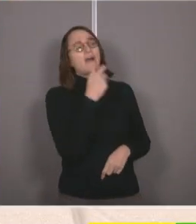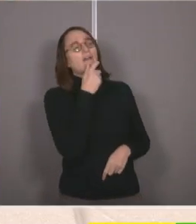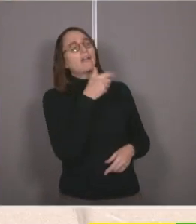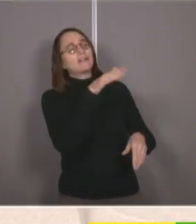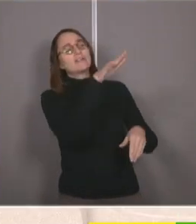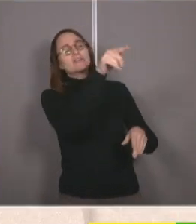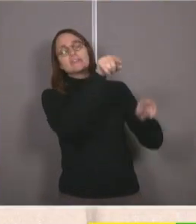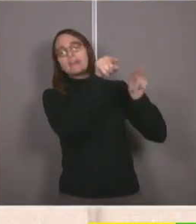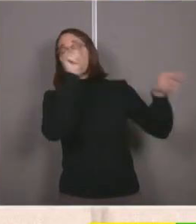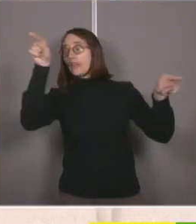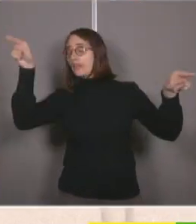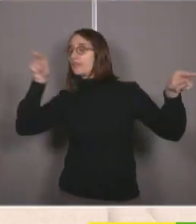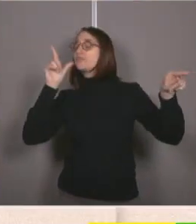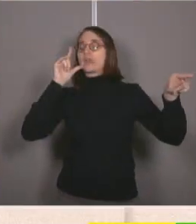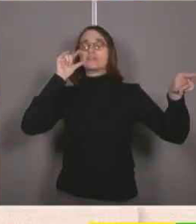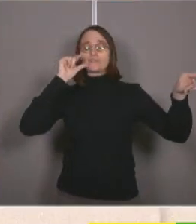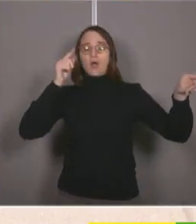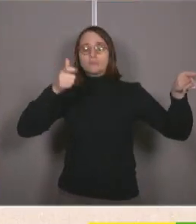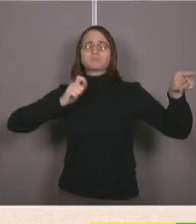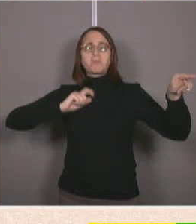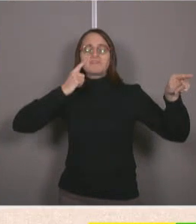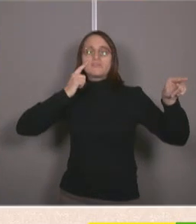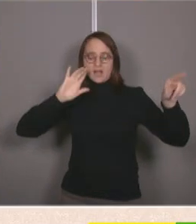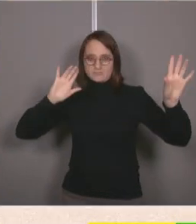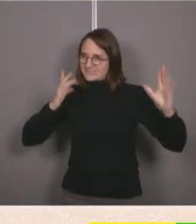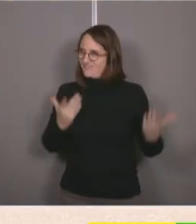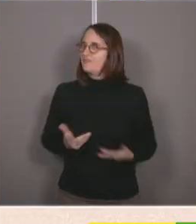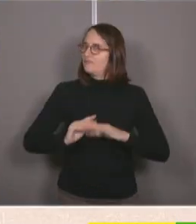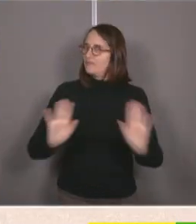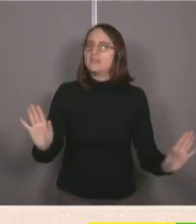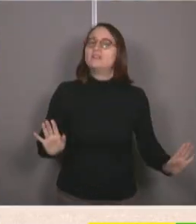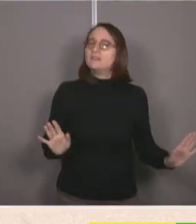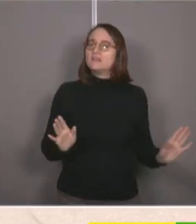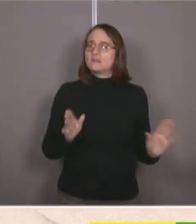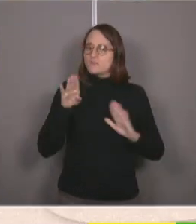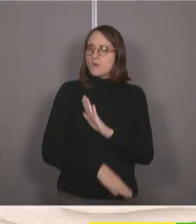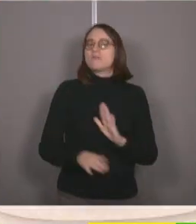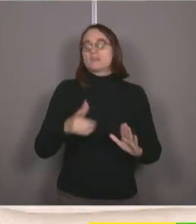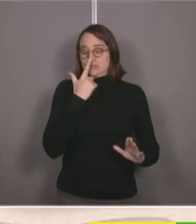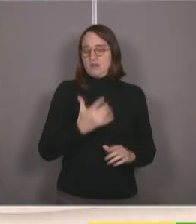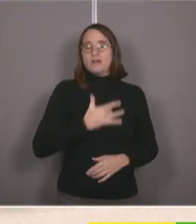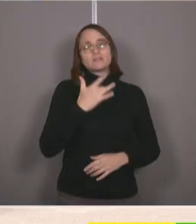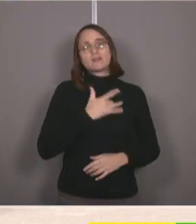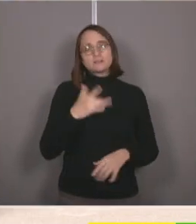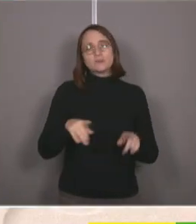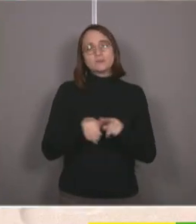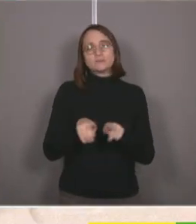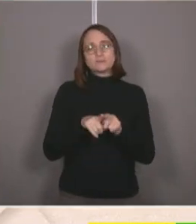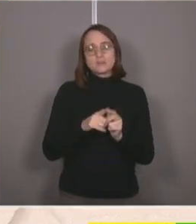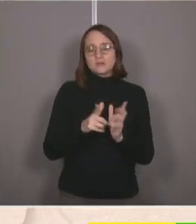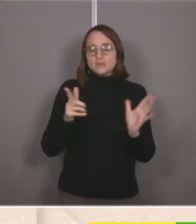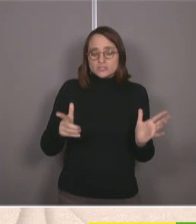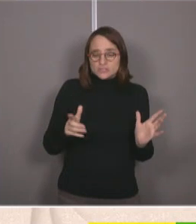c'est-à-dire c'est aux autres de faire des efforts et battu en brèche. Et ce que je trouve extrêmement intéressant dans la hiérarchie, on teste, comme